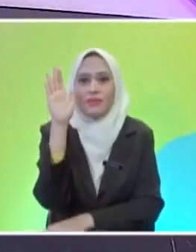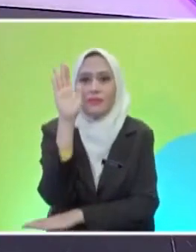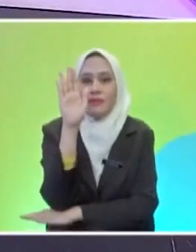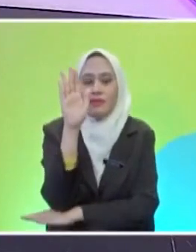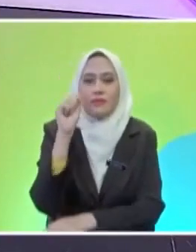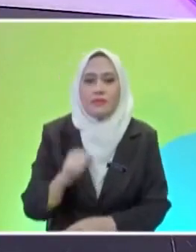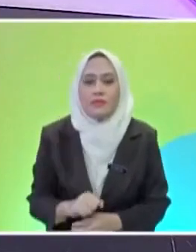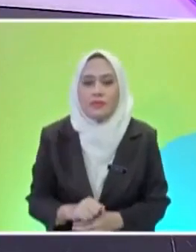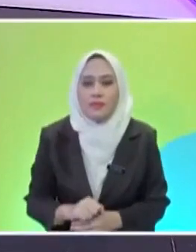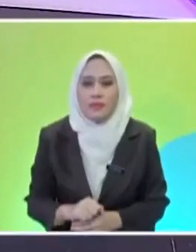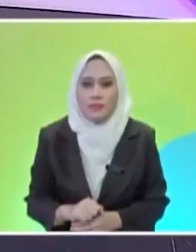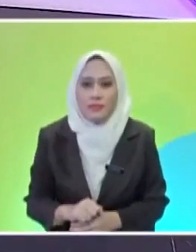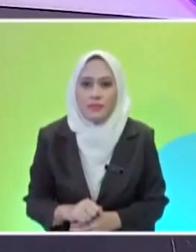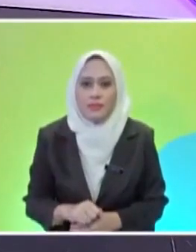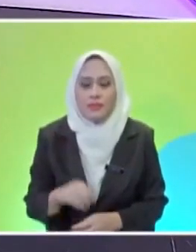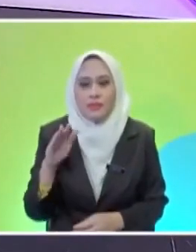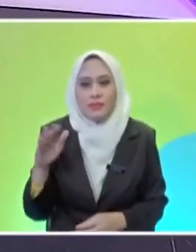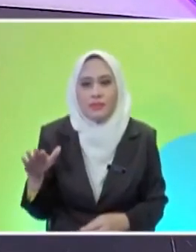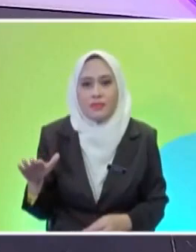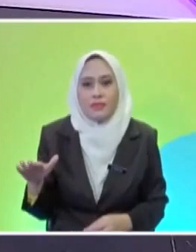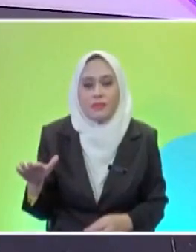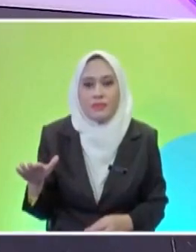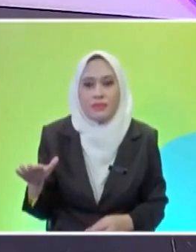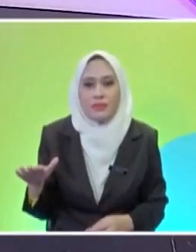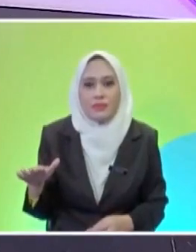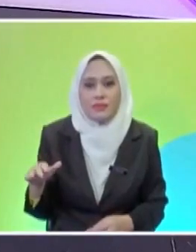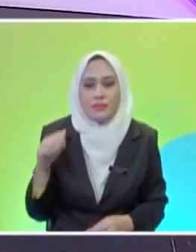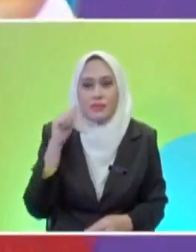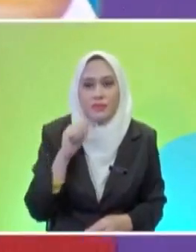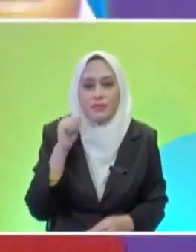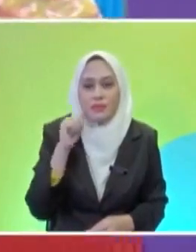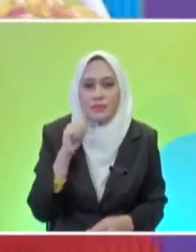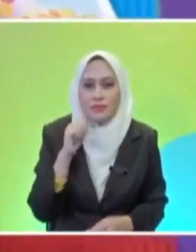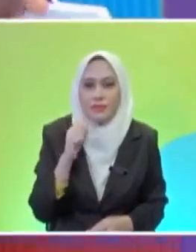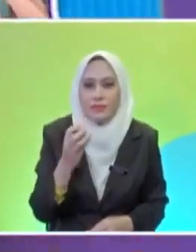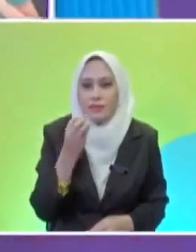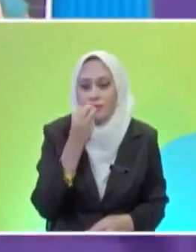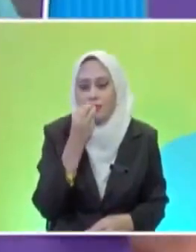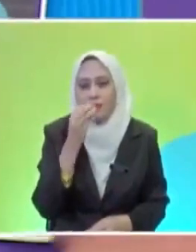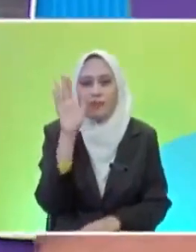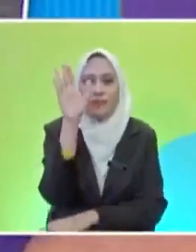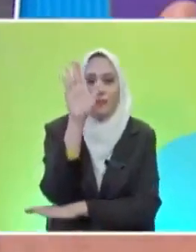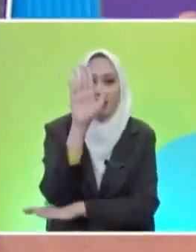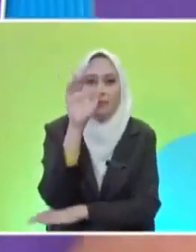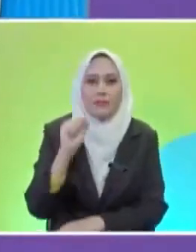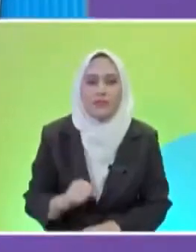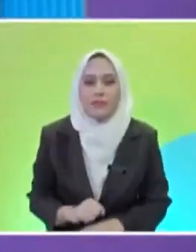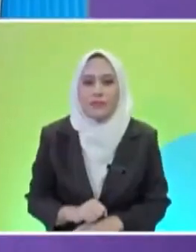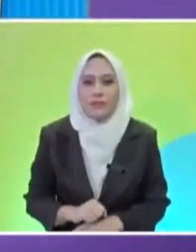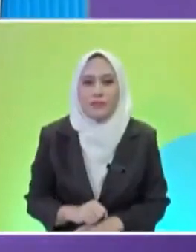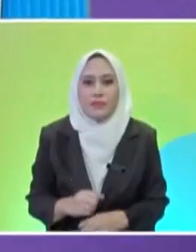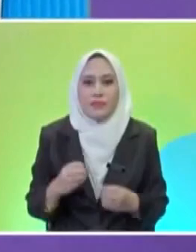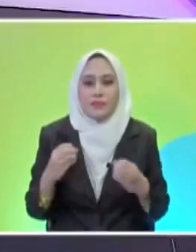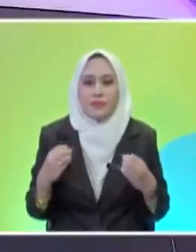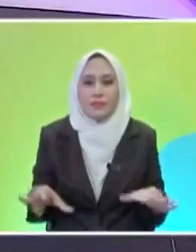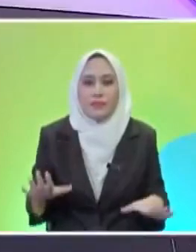gambar di sini. Tu adik lelaki saya. Ni adik perempuan saya pula makan tengah hari. Makan tengah hari. Cikgu, selepas tengah hari kita ada